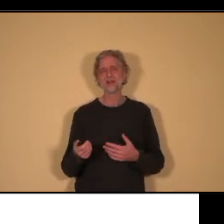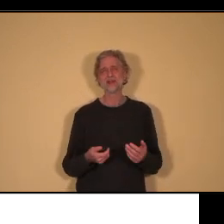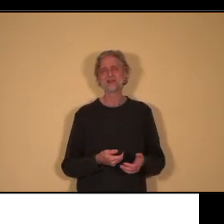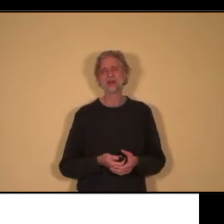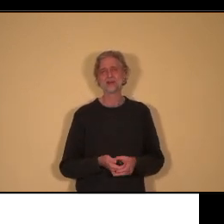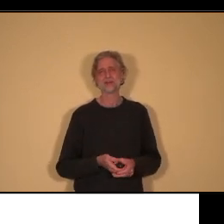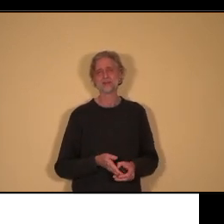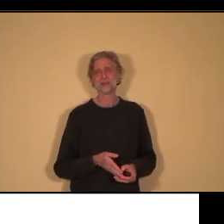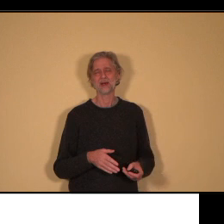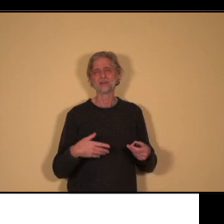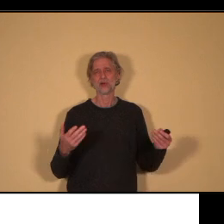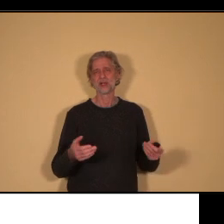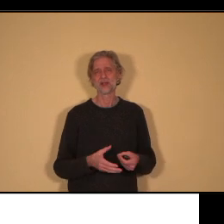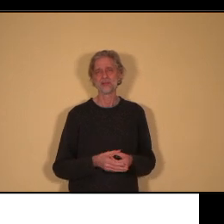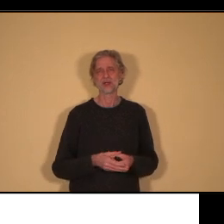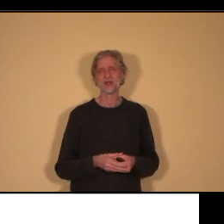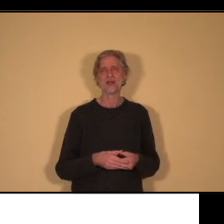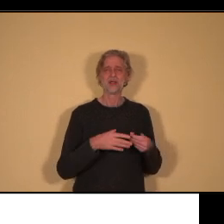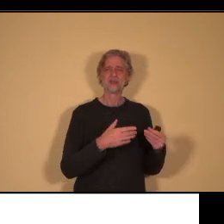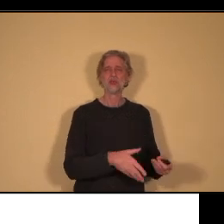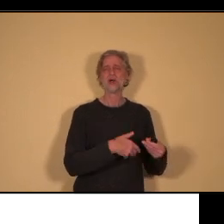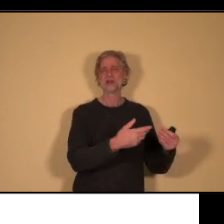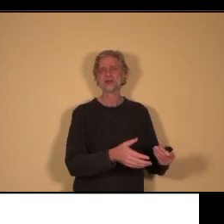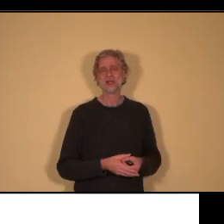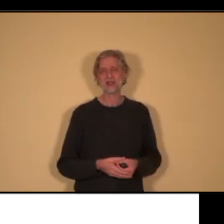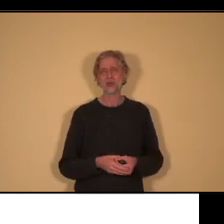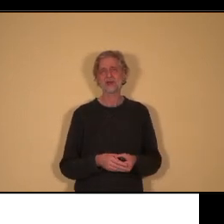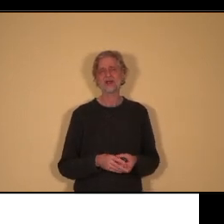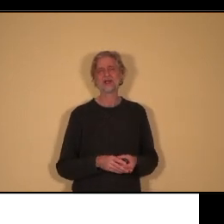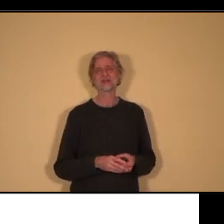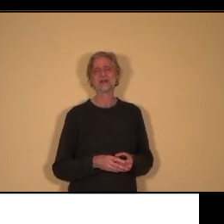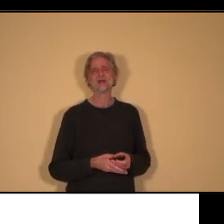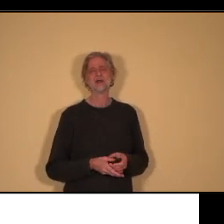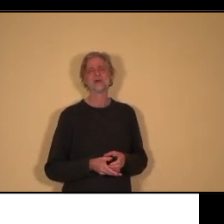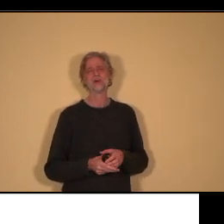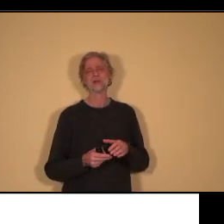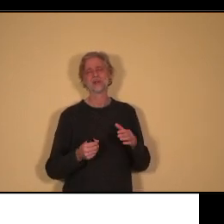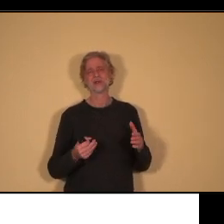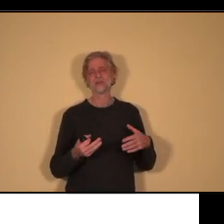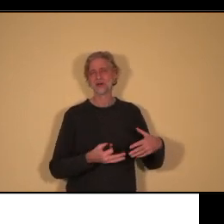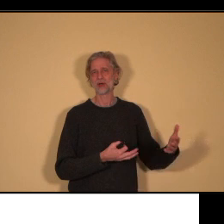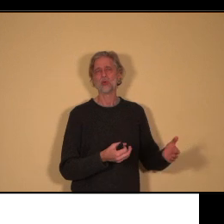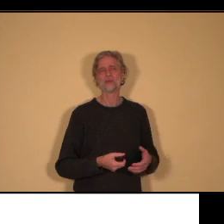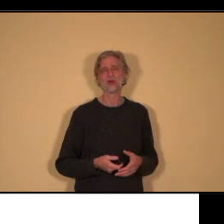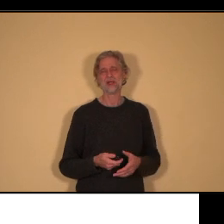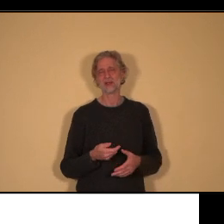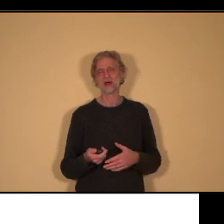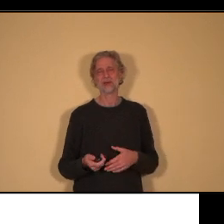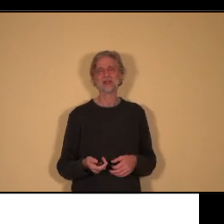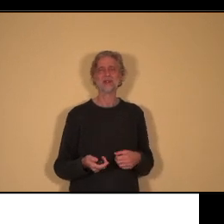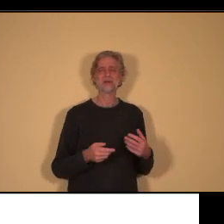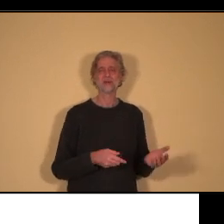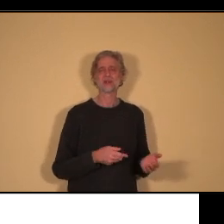Zweiten Weltkriegs, weil ja, Deutschland einfach keinen Zugang zu den Erdölquellen hatte. Aber Kohlevorräte